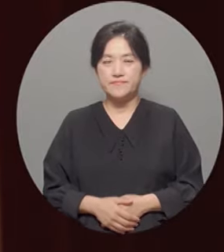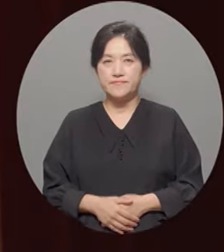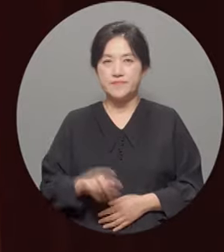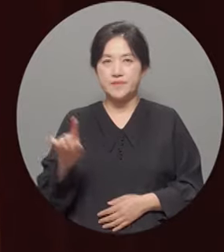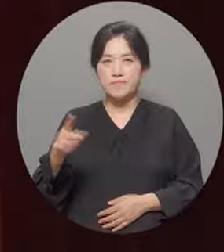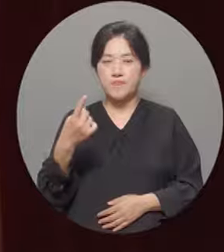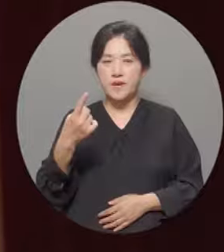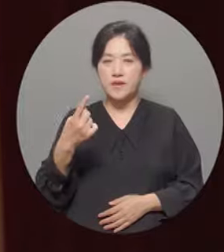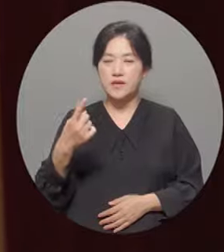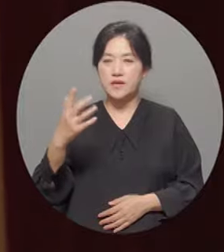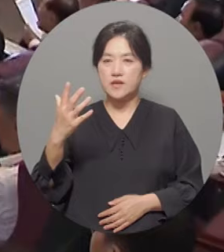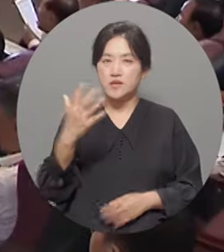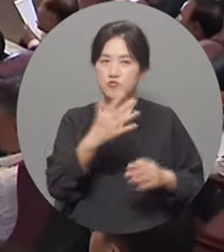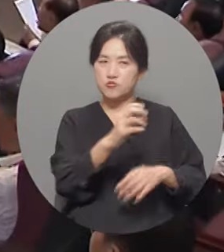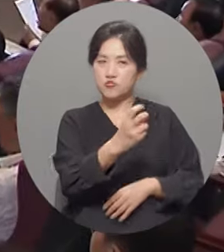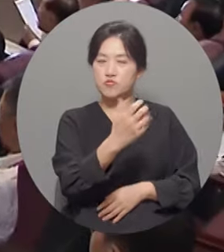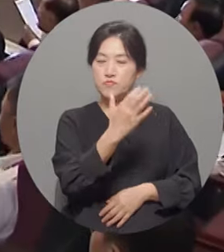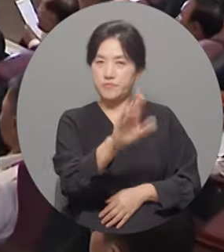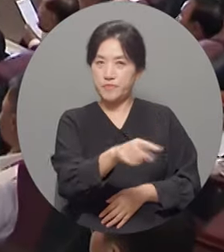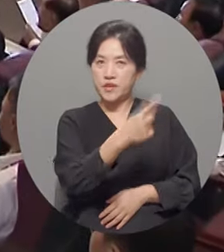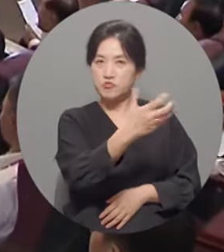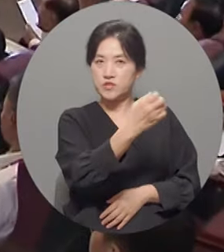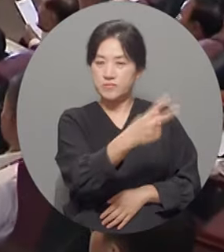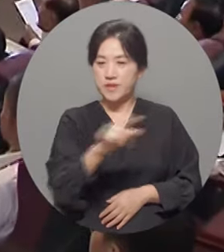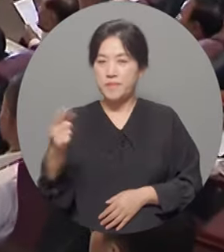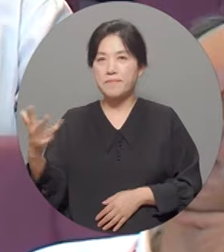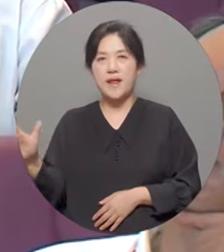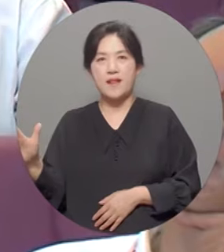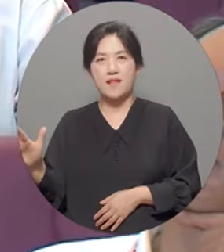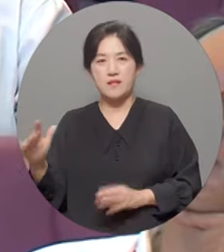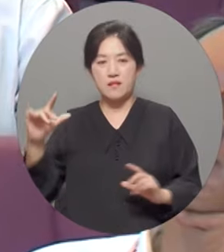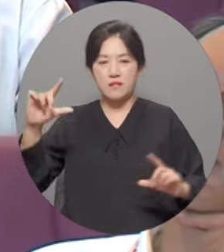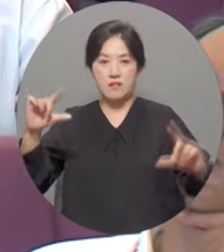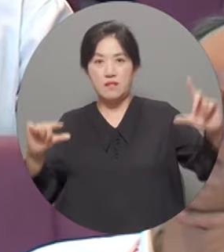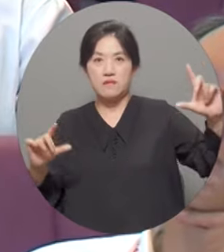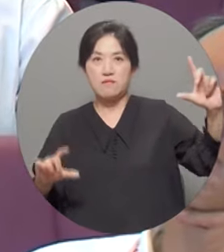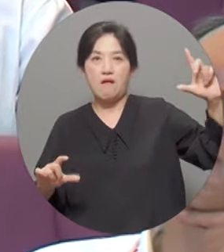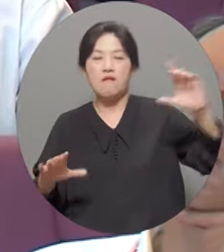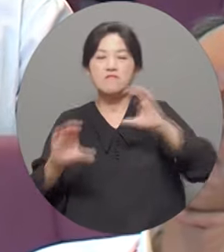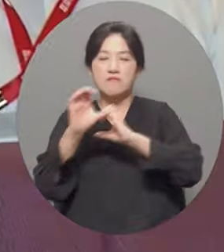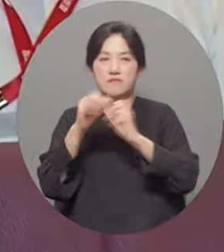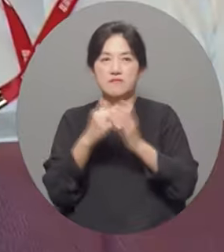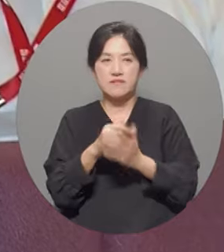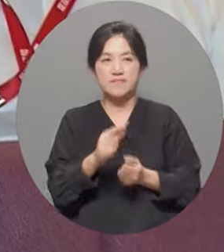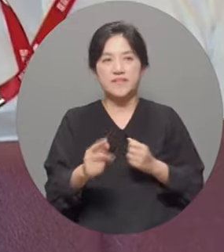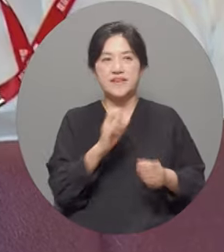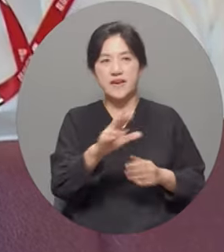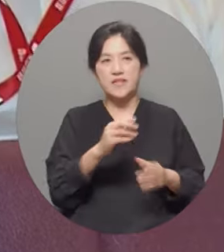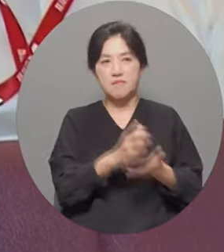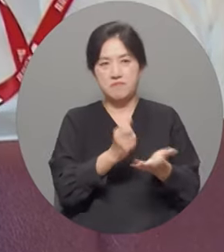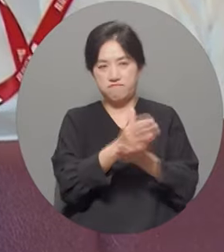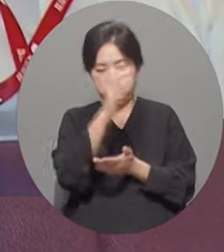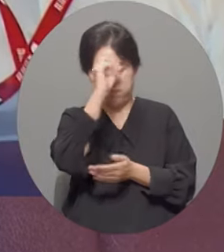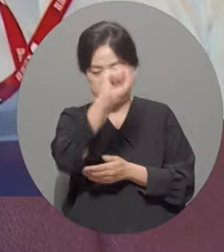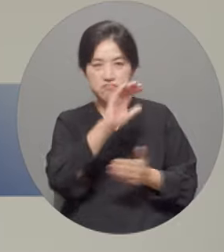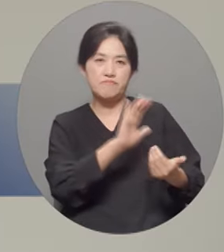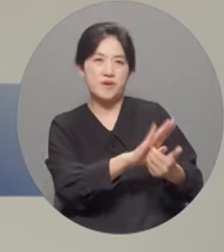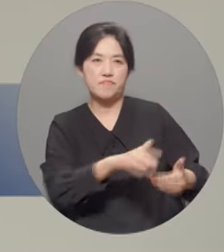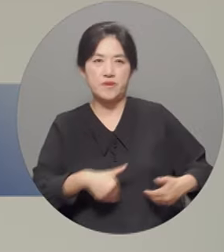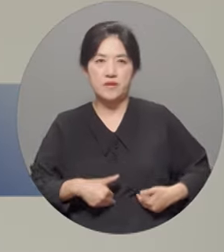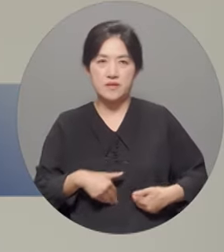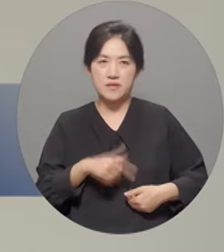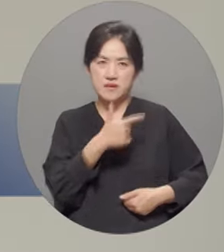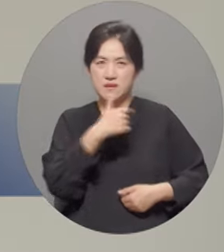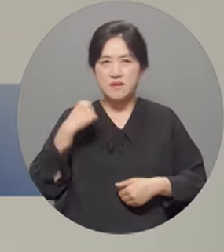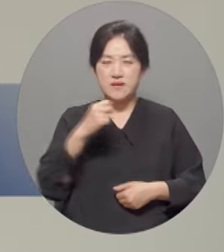192대 108, 더 심해진 여소야대 국면에서 야당의 입법 독주를 저지해야 한다는 겁니다. 그대